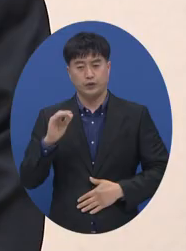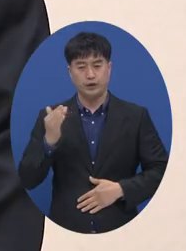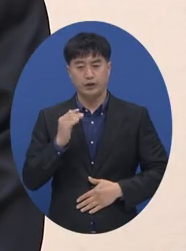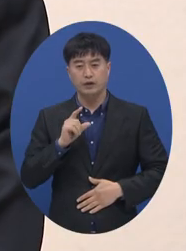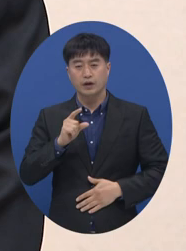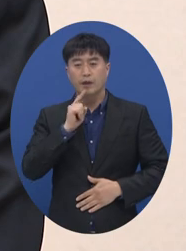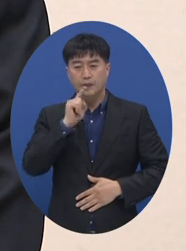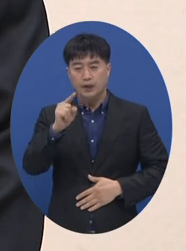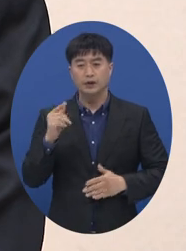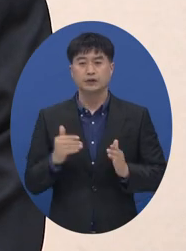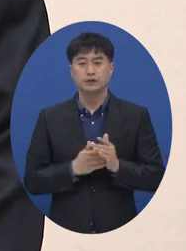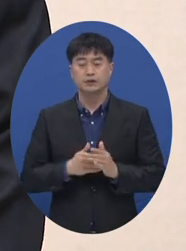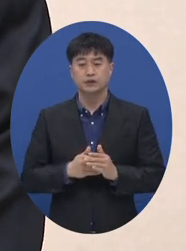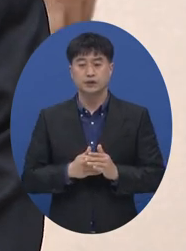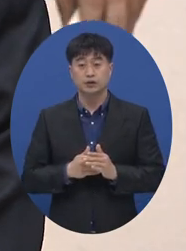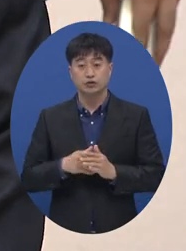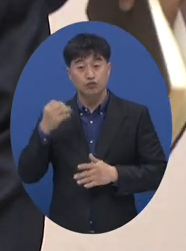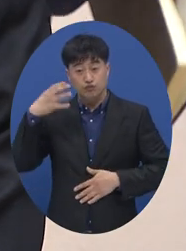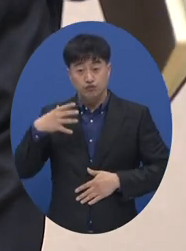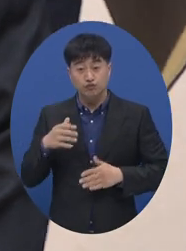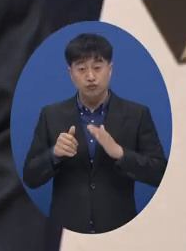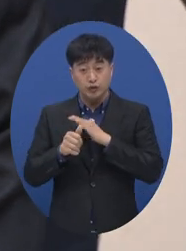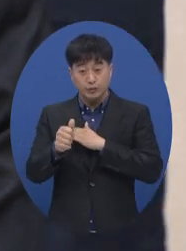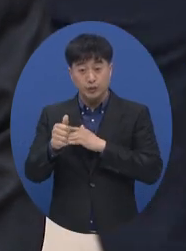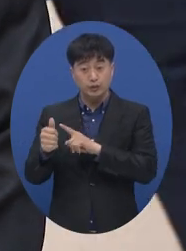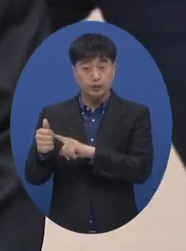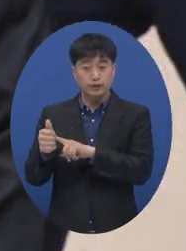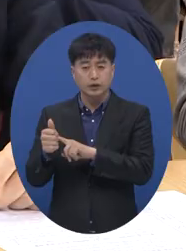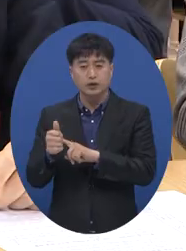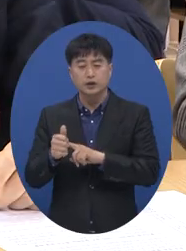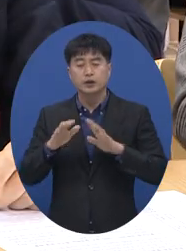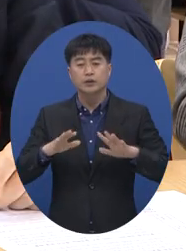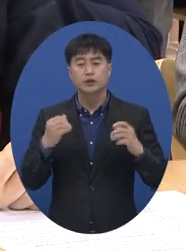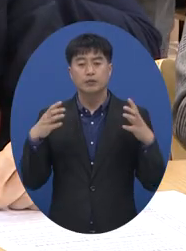강조했습니다. 이에 류자이 중국 산둥성 당서기는